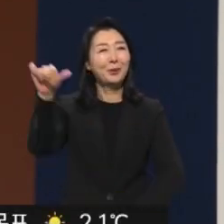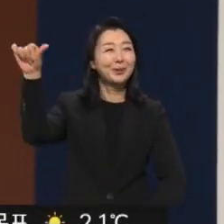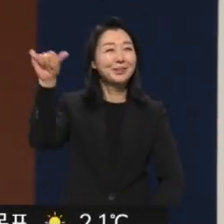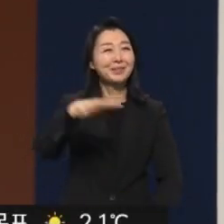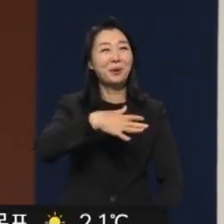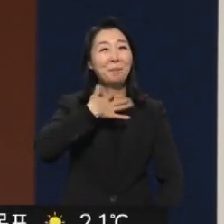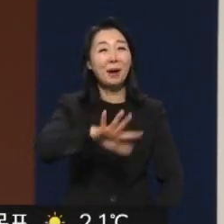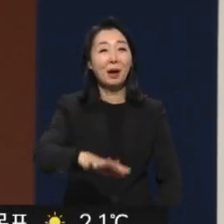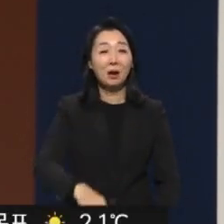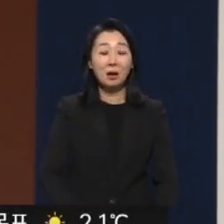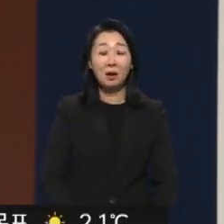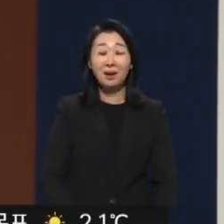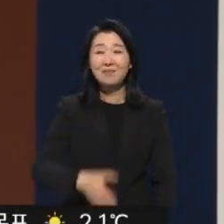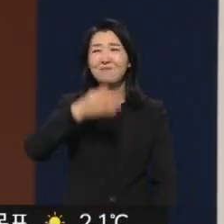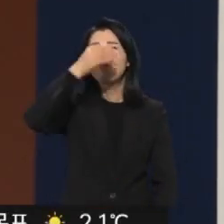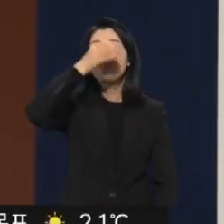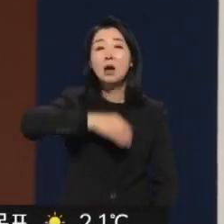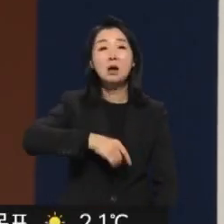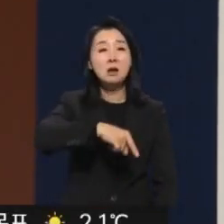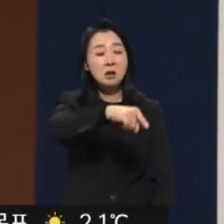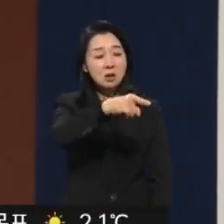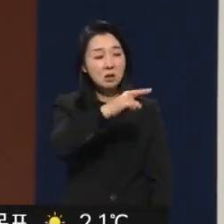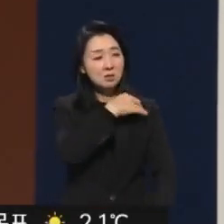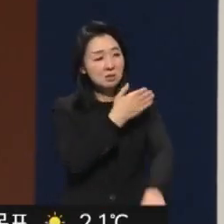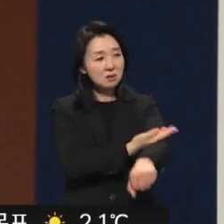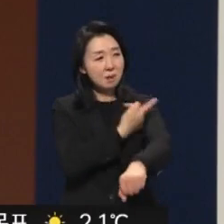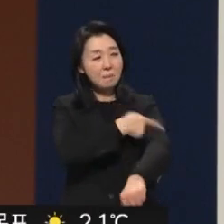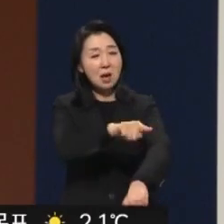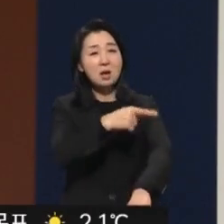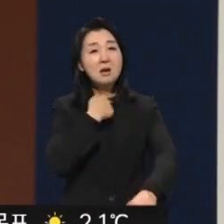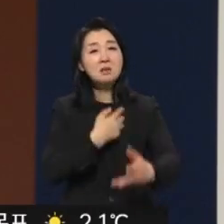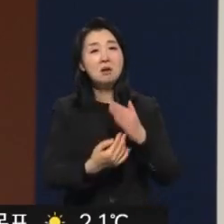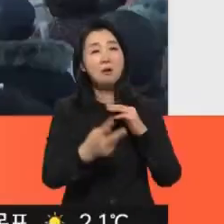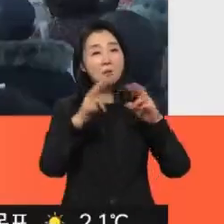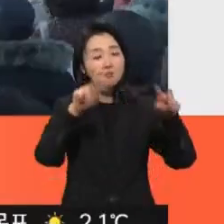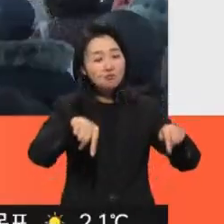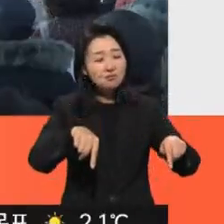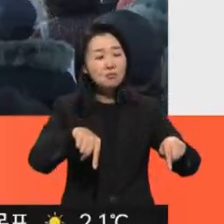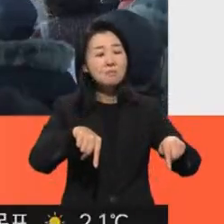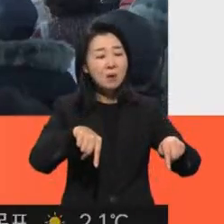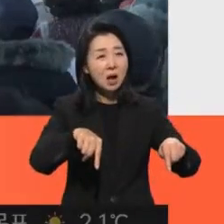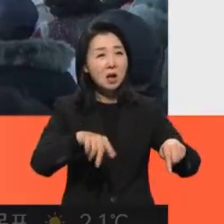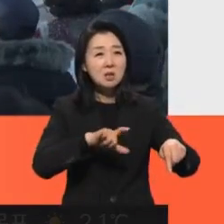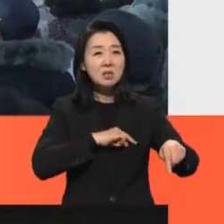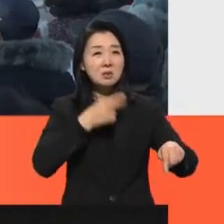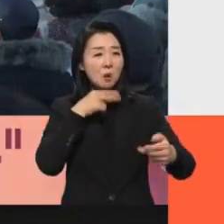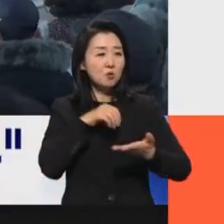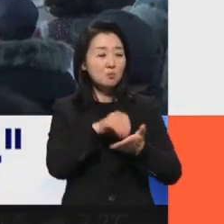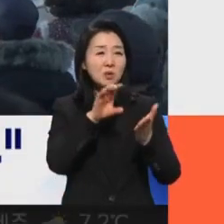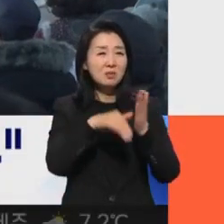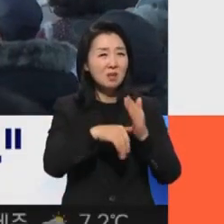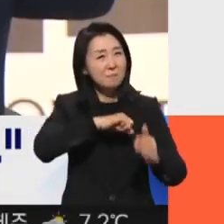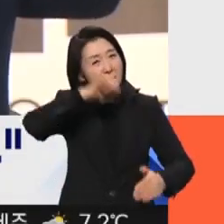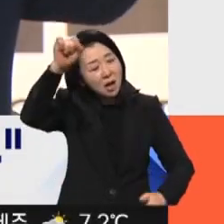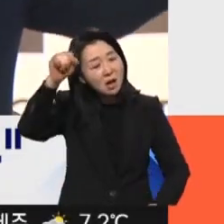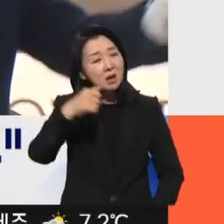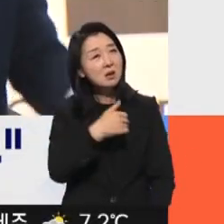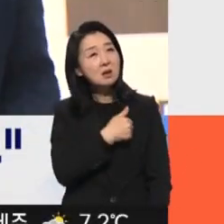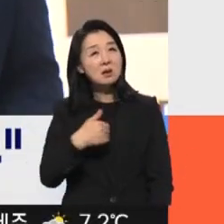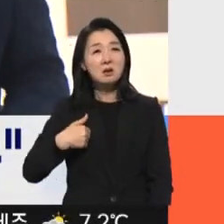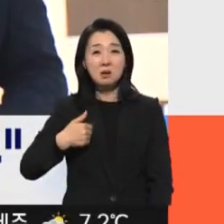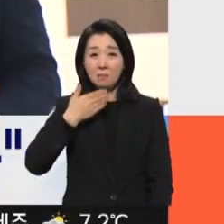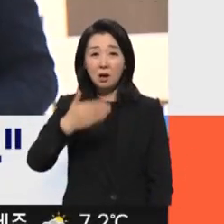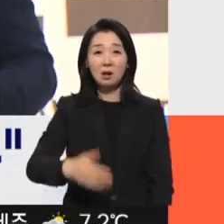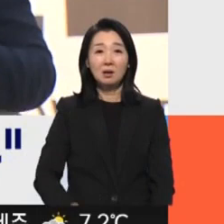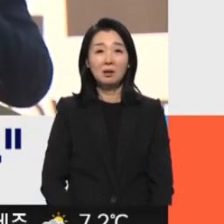없다면서 만약 건방지고 능력 없고 경험도 없었으면 무소속으로 나왔을 때 뽑혔겠느냐 이렇게 자신감을 내비치기도